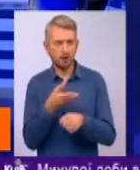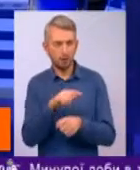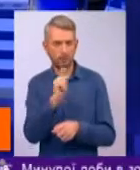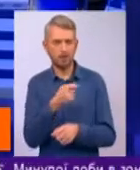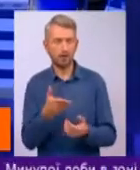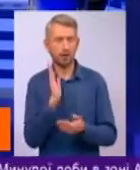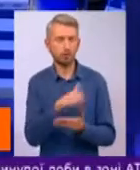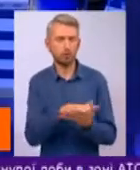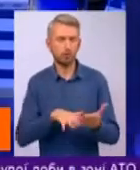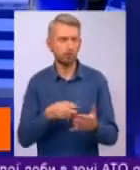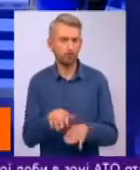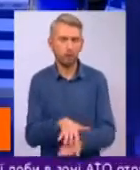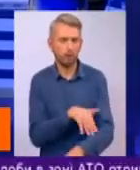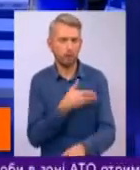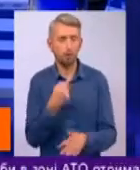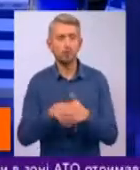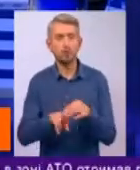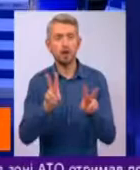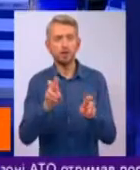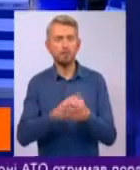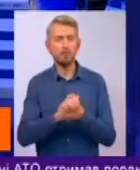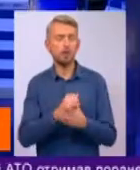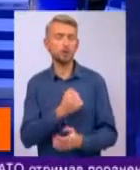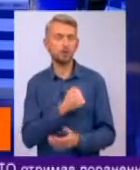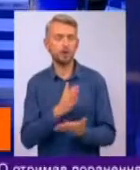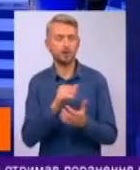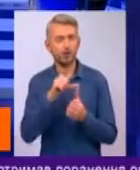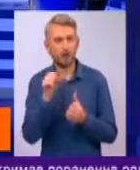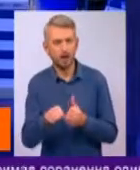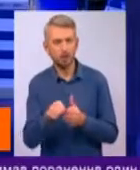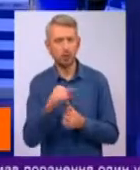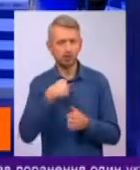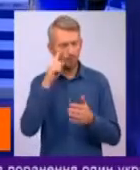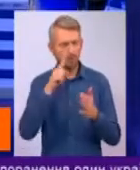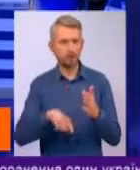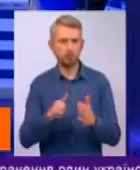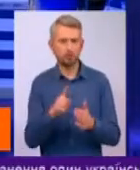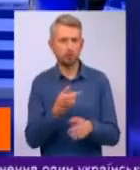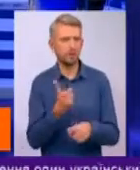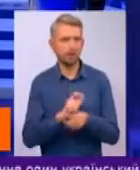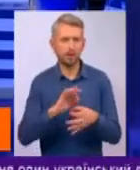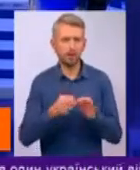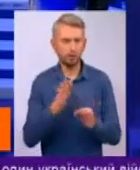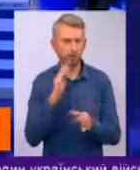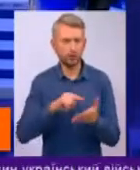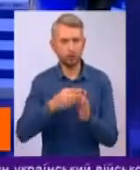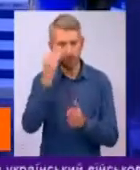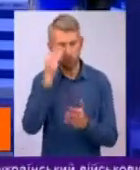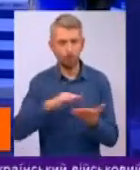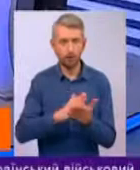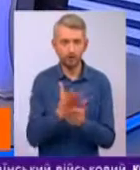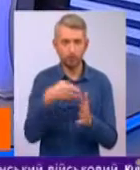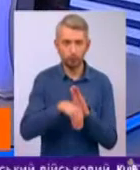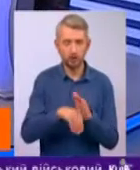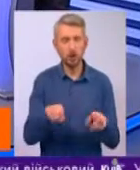продовжуватись ще довго, бо тема миротворців, вона є окремою, і я впевнений, що вона надзвичайно складною з точки зору як політично